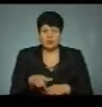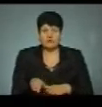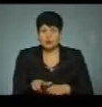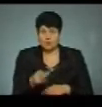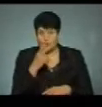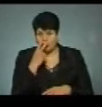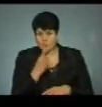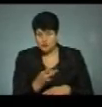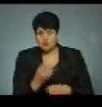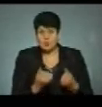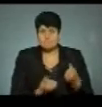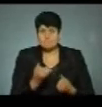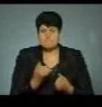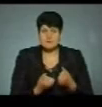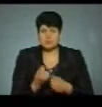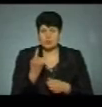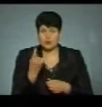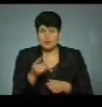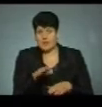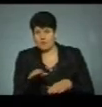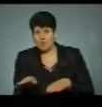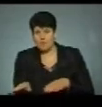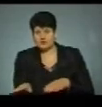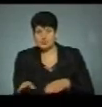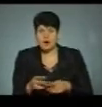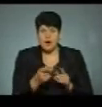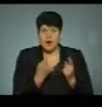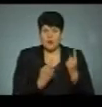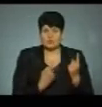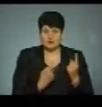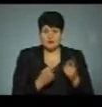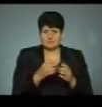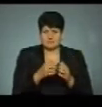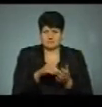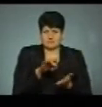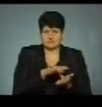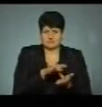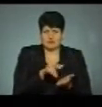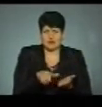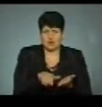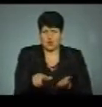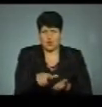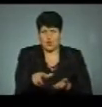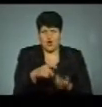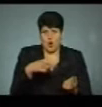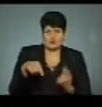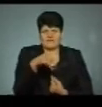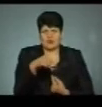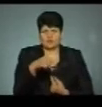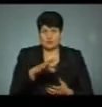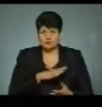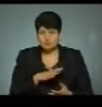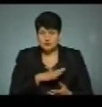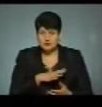вже машини одна в обочині, а одна посередині майже дороги, так якби розвернута була